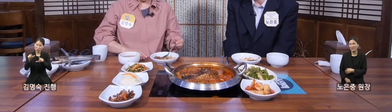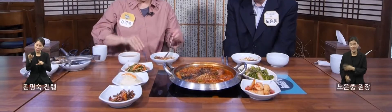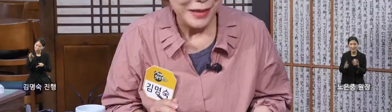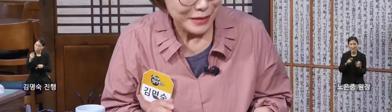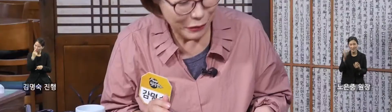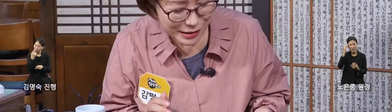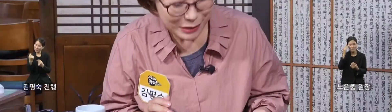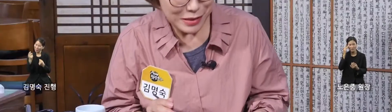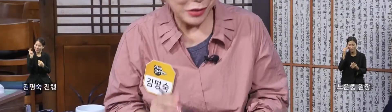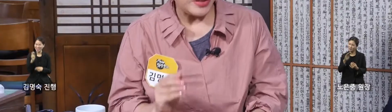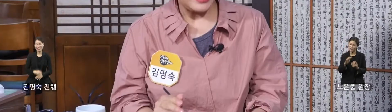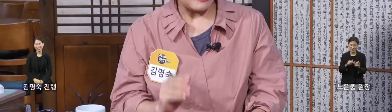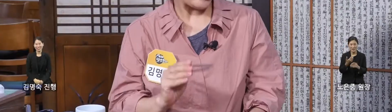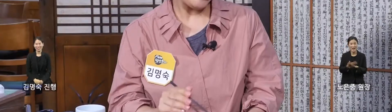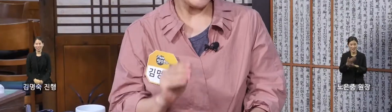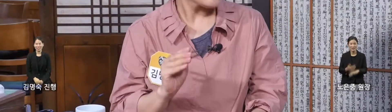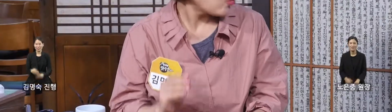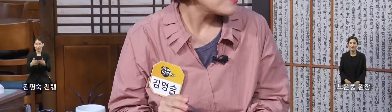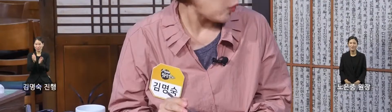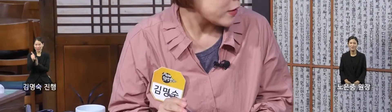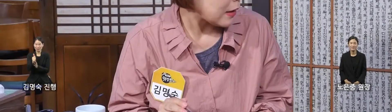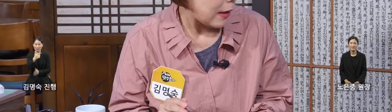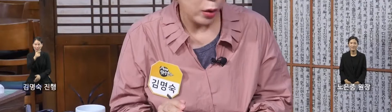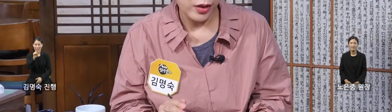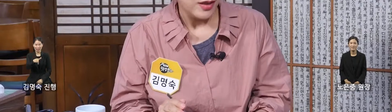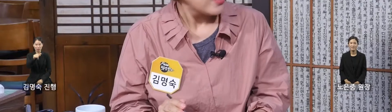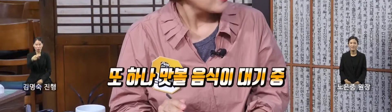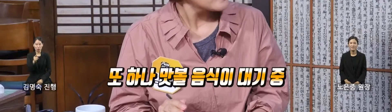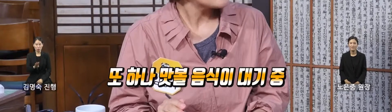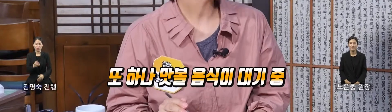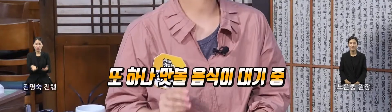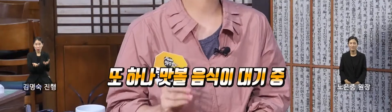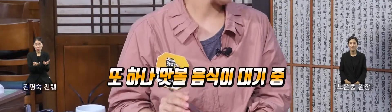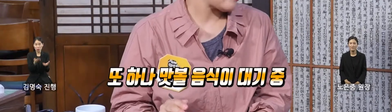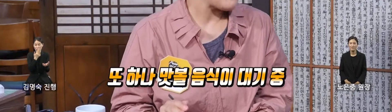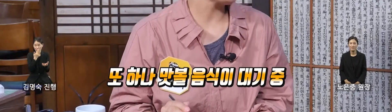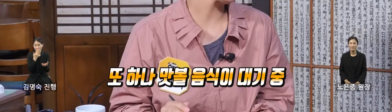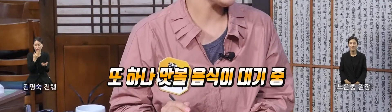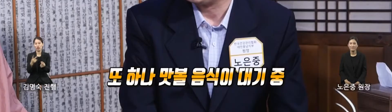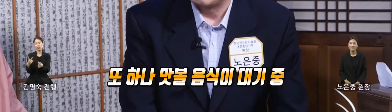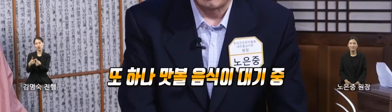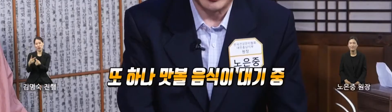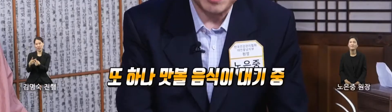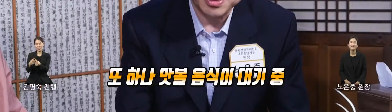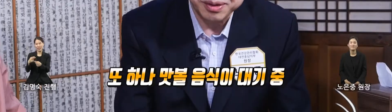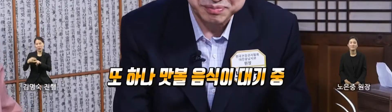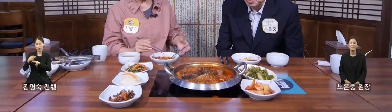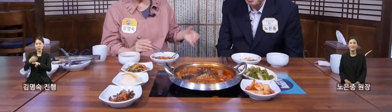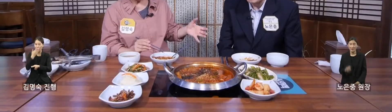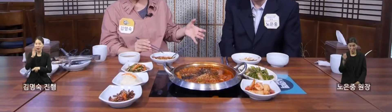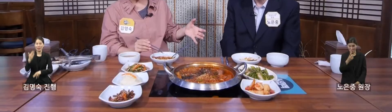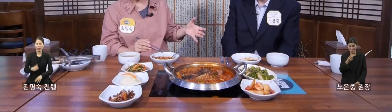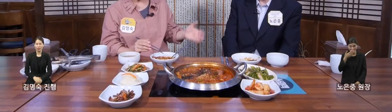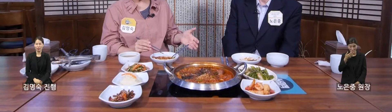것 같아요. 원장님 이제 네. 저희가 낙곱 전골을 먹었잖아요. 네. 또 하나 맛볼 게 있어요. 또 하나 봐야 돼요? 네,